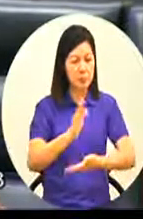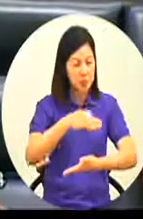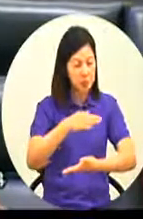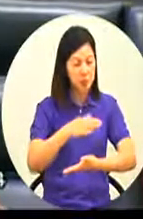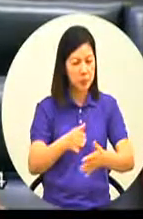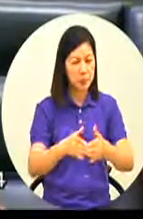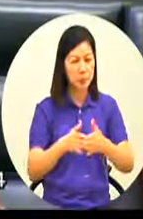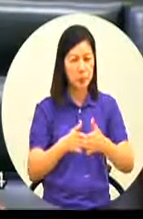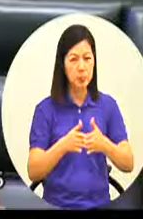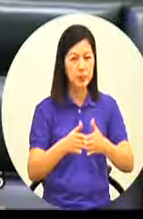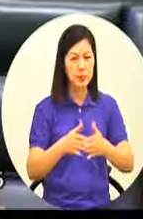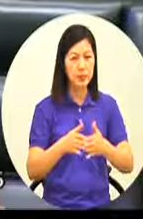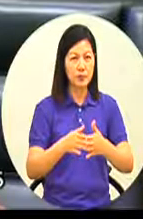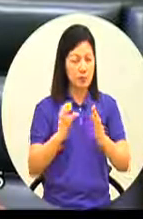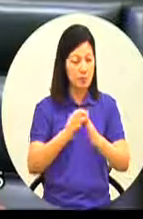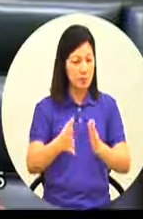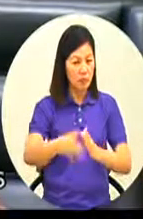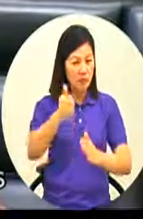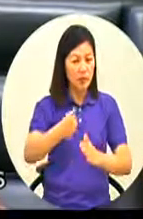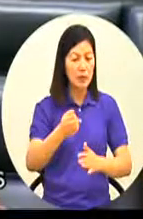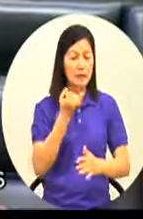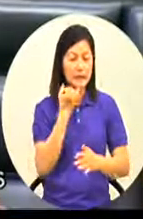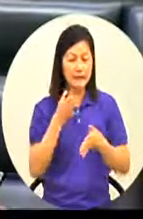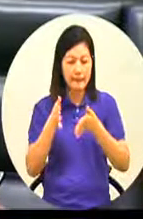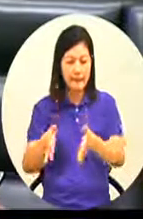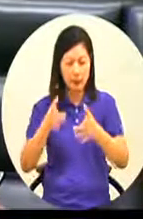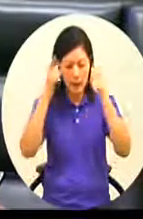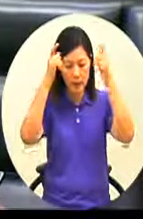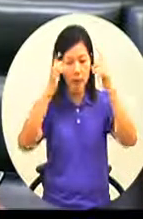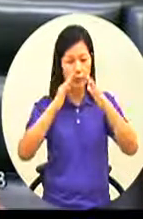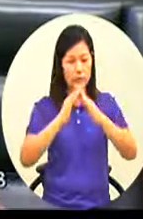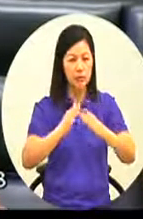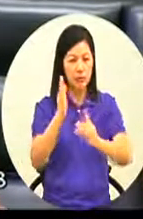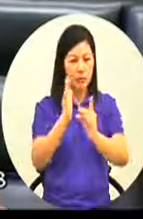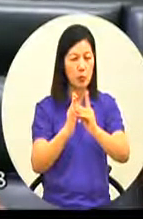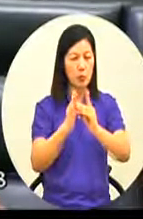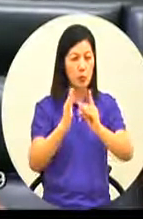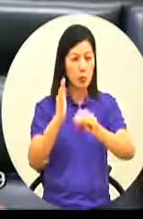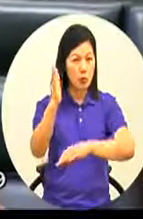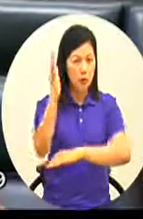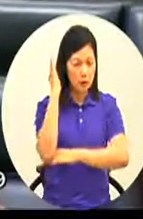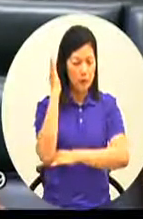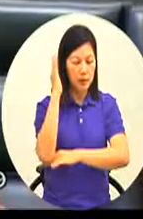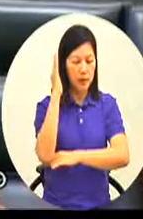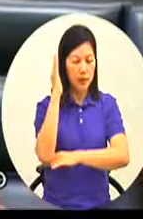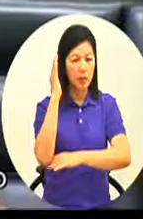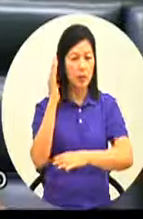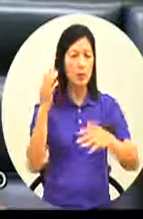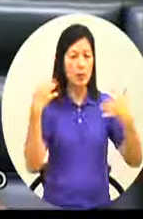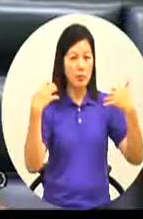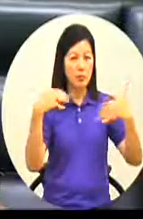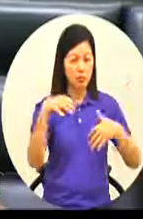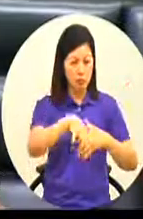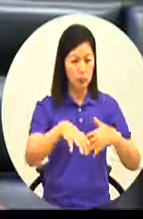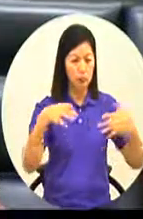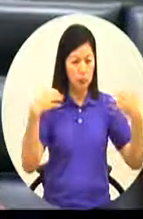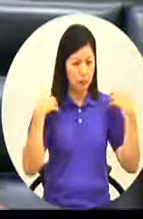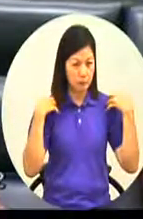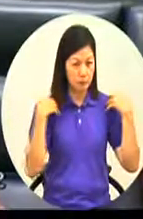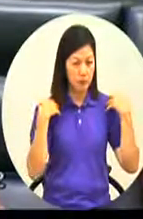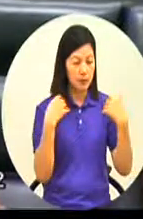也当来朝我们整个大高雄市的户政事务所的承办单位啊，承办他们的窗